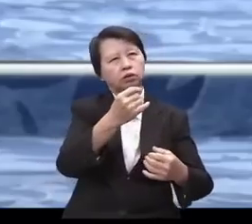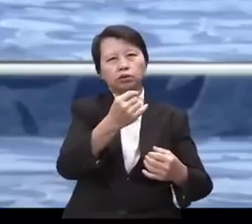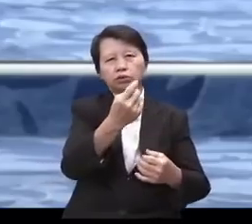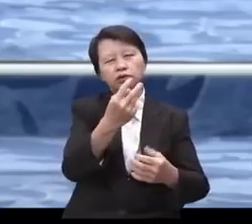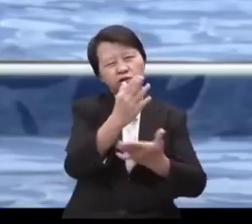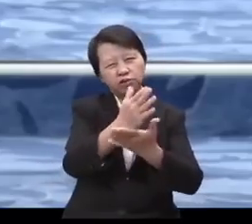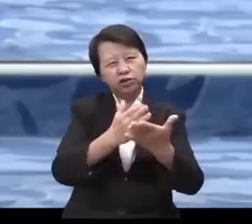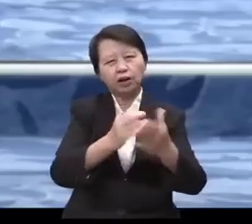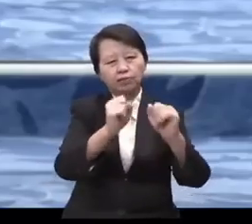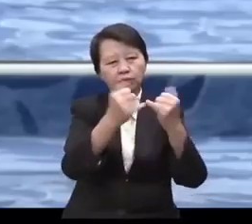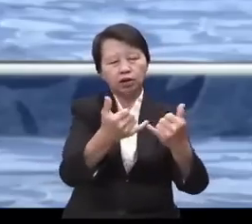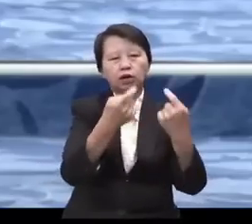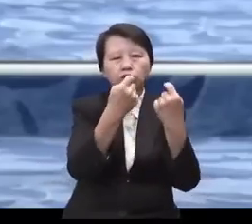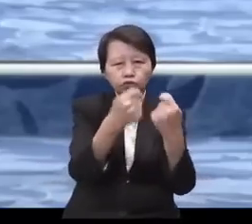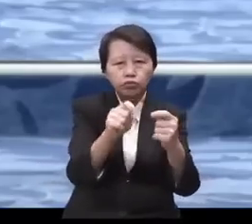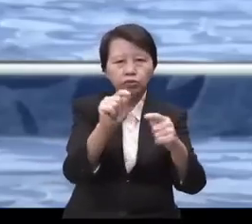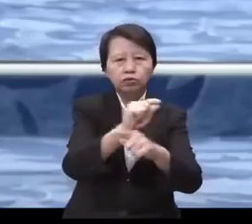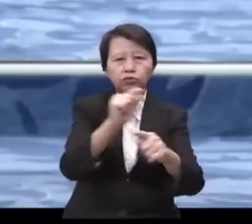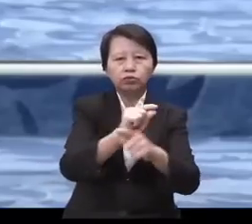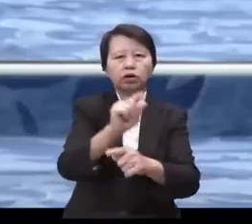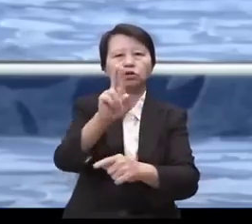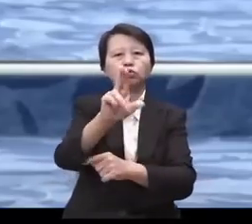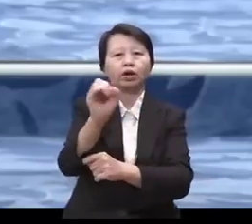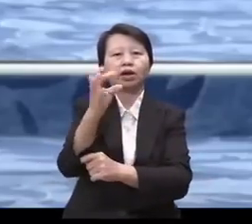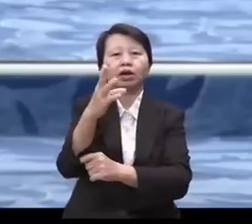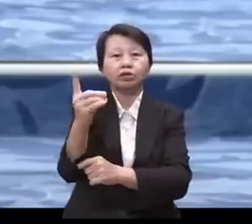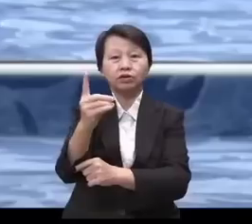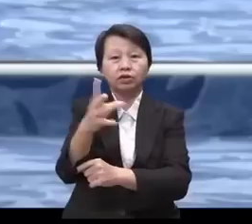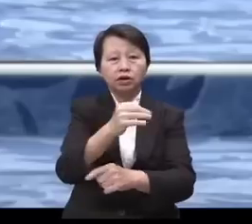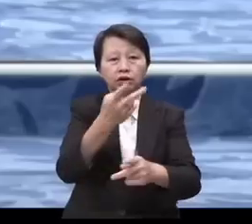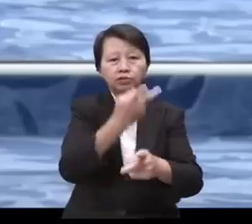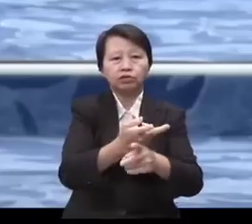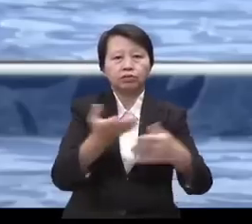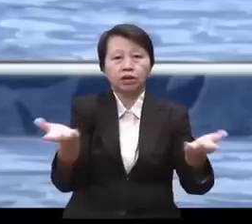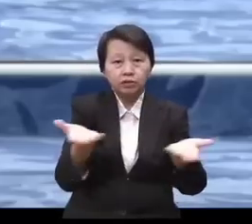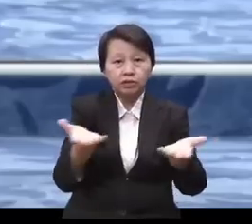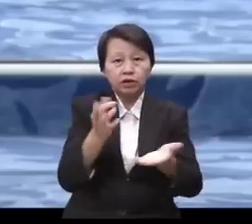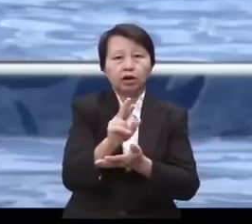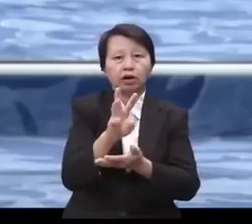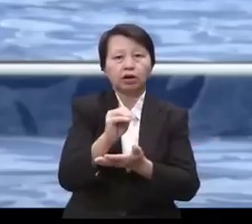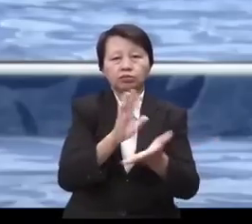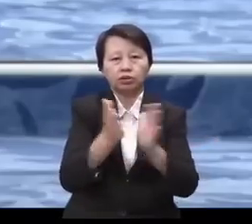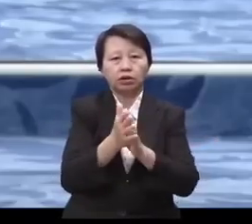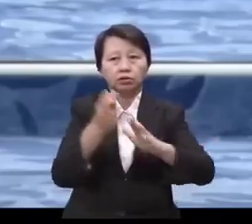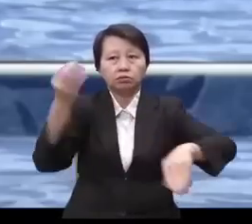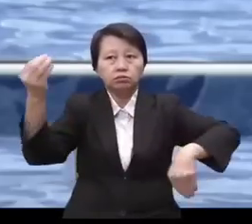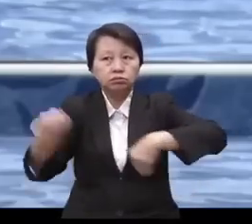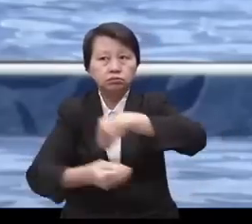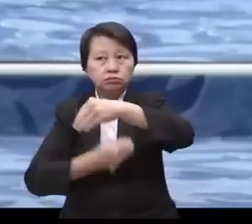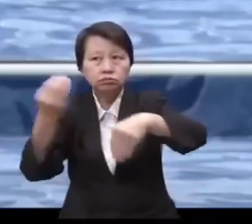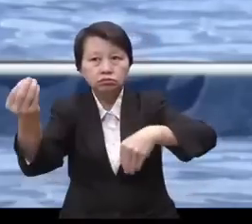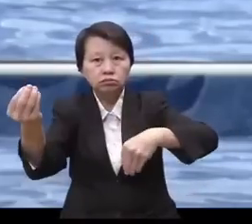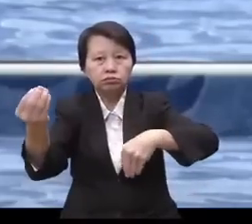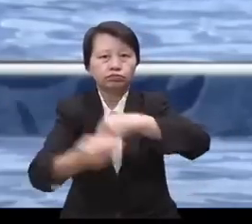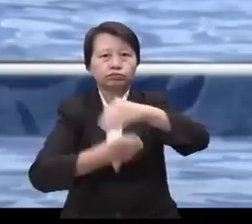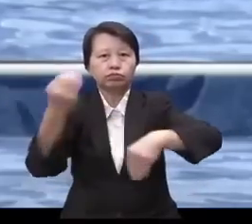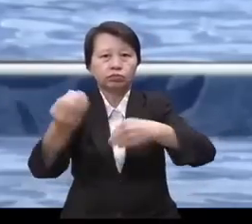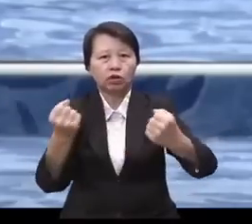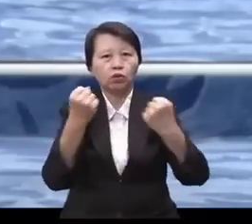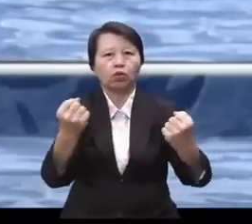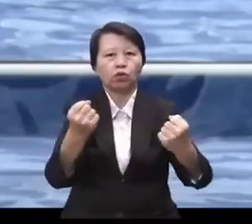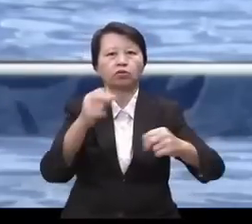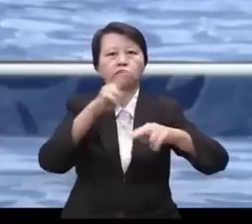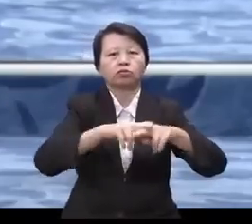yang cuba gunakan dolar dan simpanan di sini ringgit supaya transaksi itu